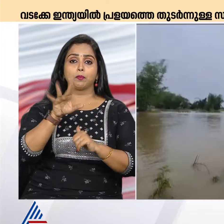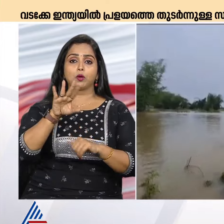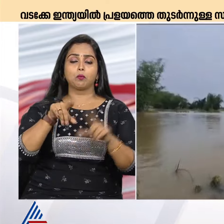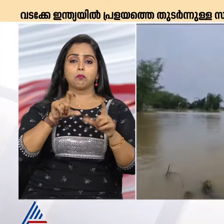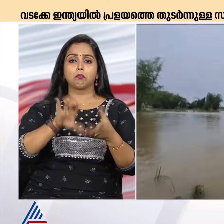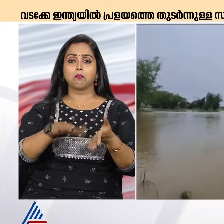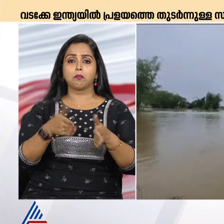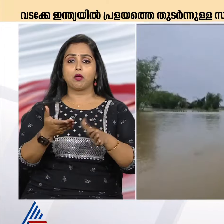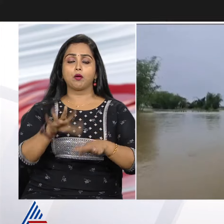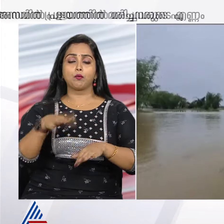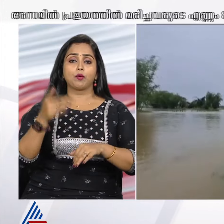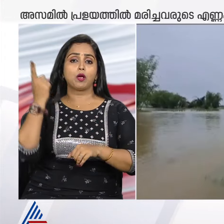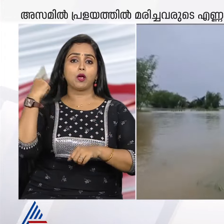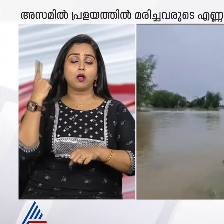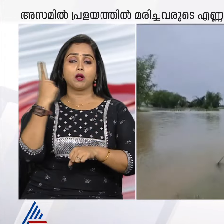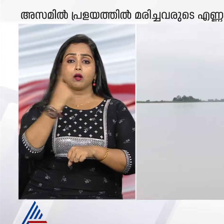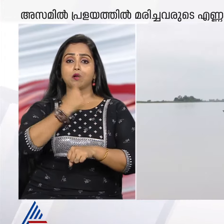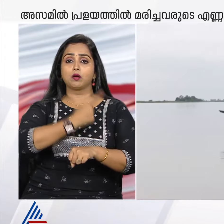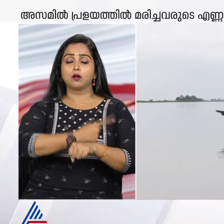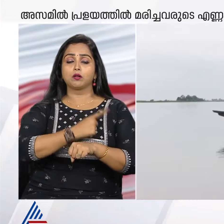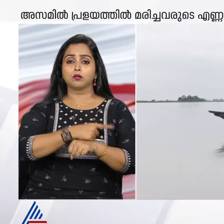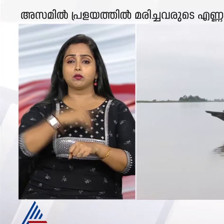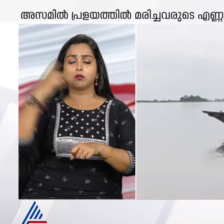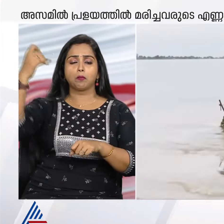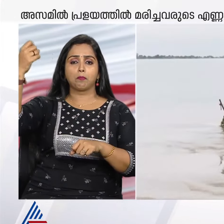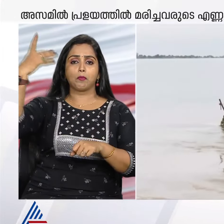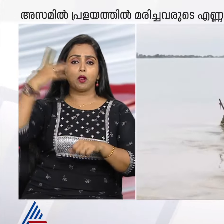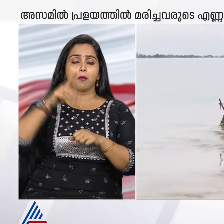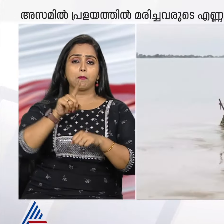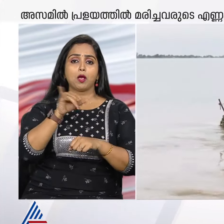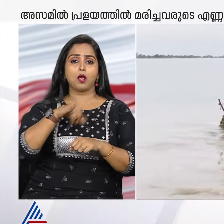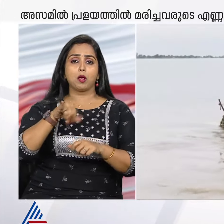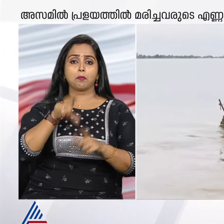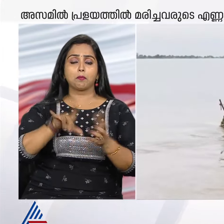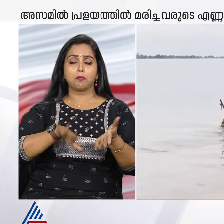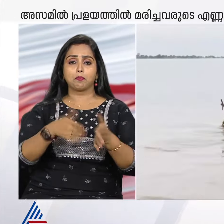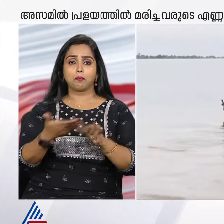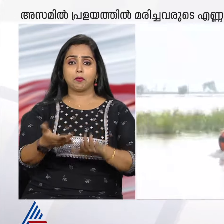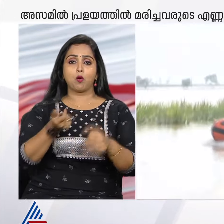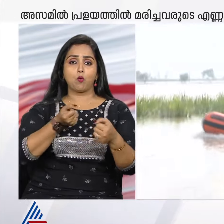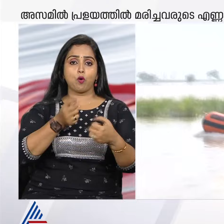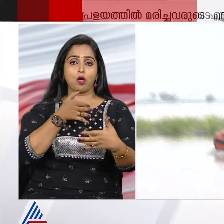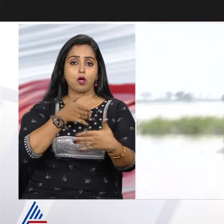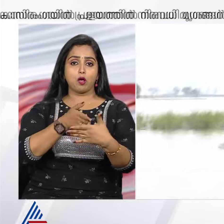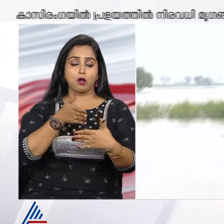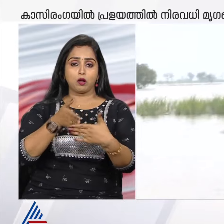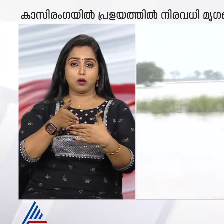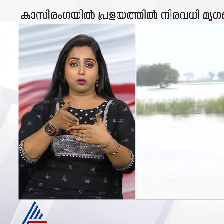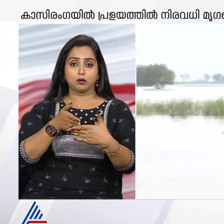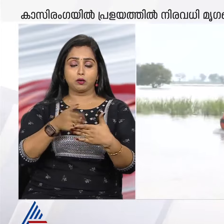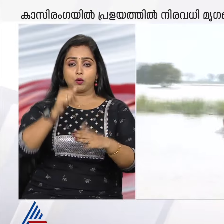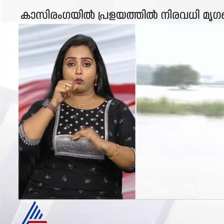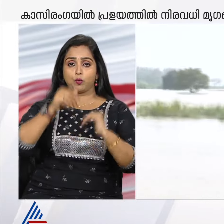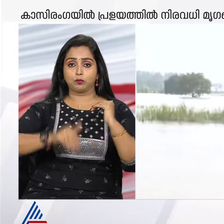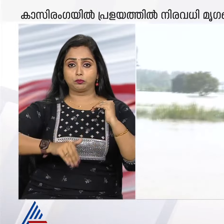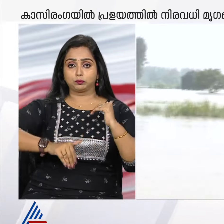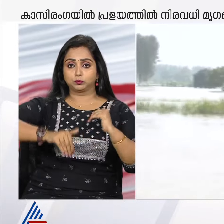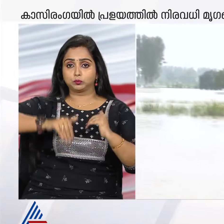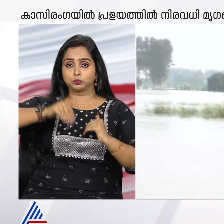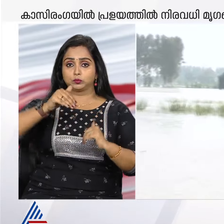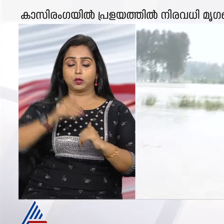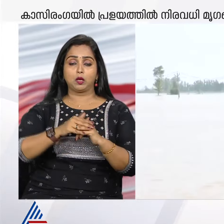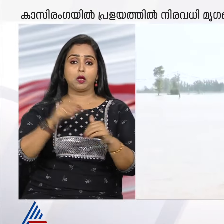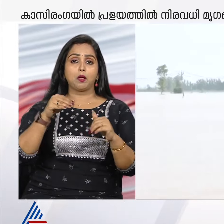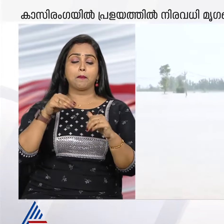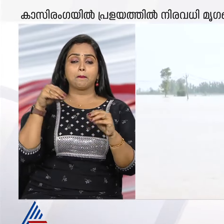മരിച്ചു. കഴിഞ്ഞ ദിവസം മിന്നലേറ്റ് 16 പേരാണ് മരിച്ചത്. പലയിടത്തും ഗതാഗതം തടസ്സപ്പെട്ടു. റാപ്തി നദിയിൽ ജലനിരപ്പ് കൂടുന്നതിനാൽ